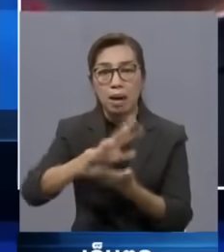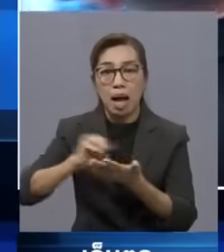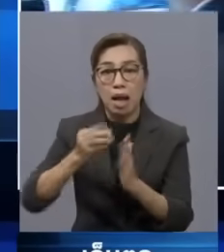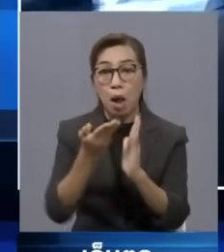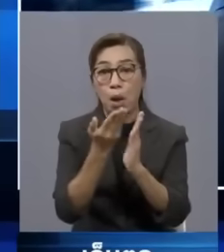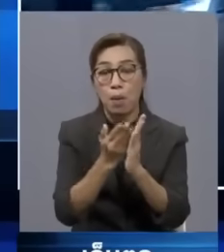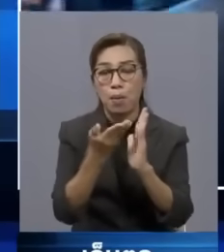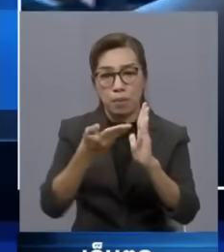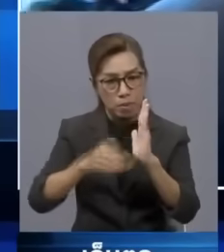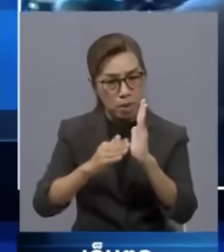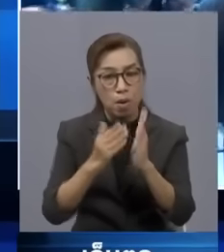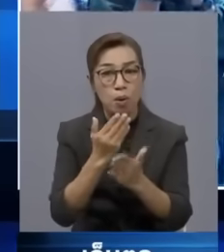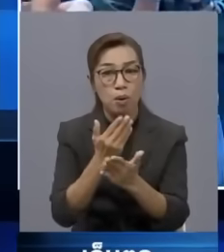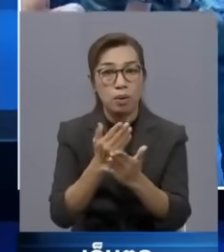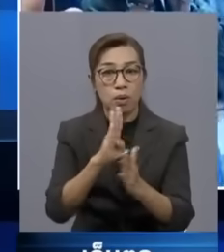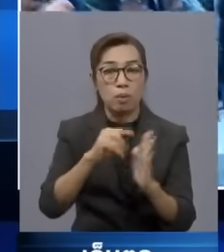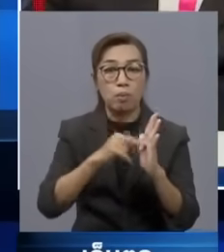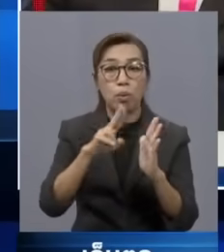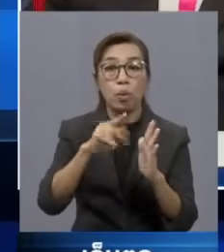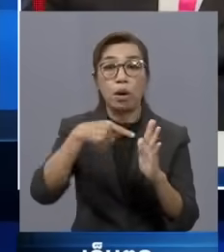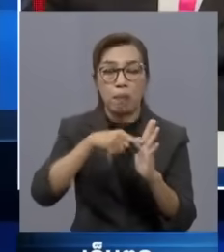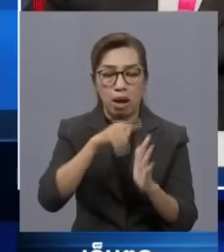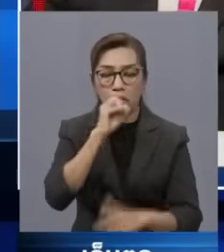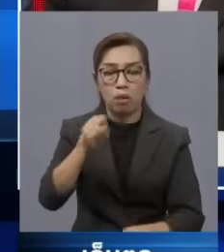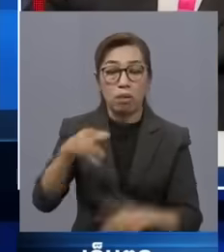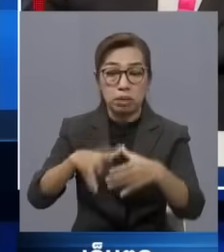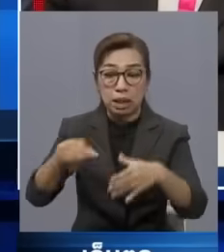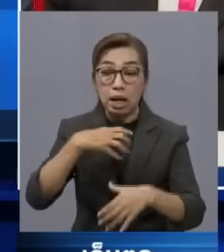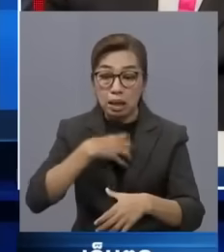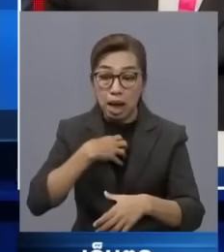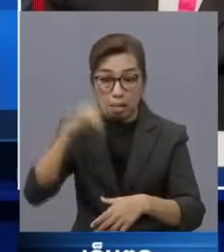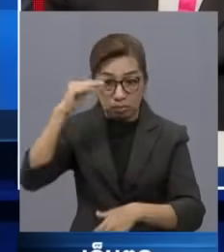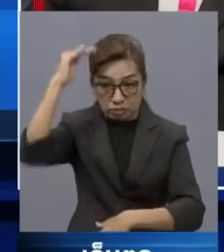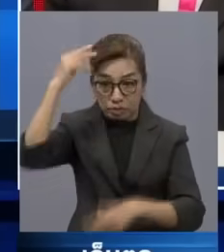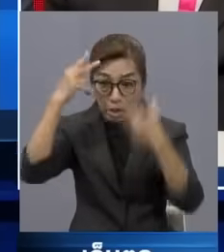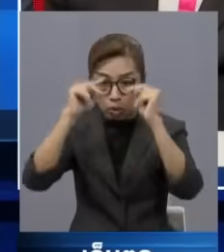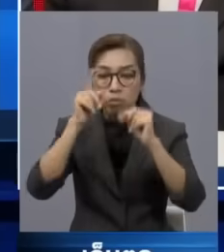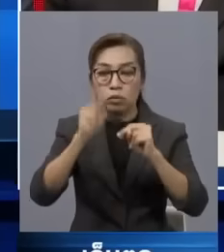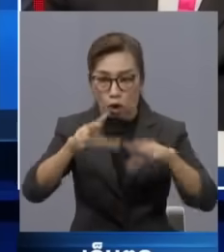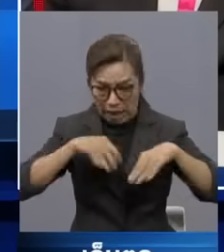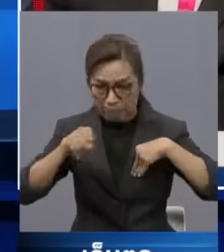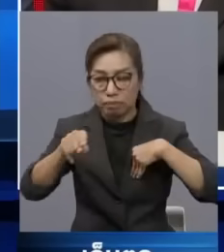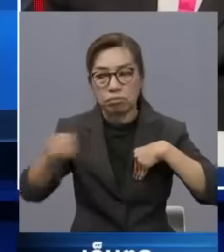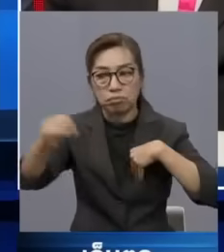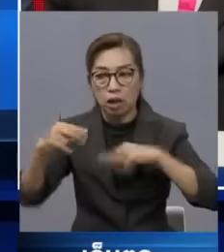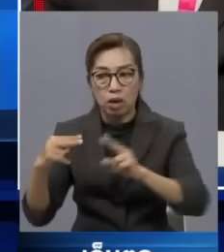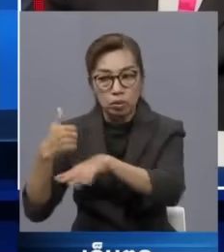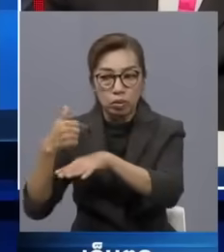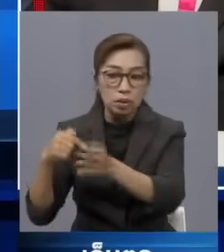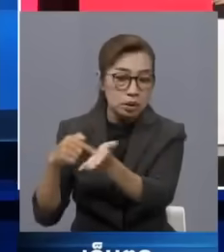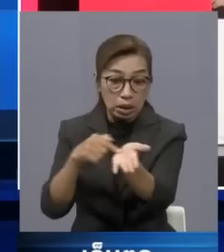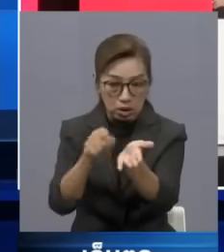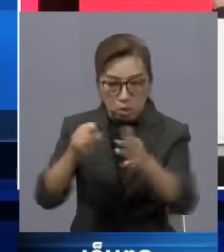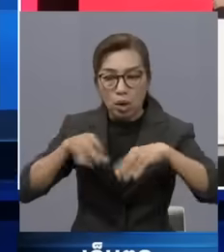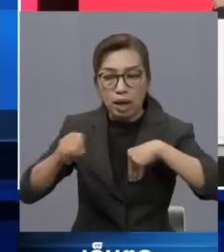ฟังว่าเหมือนตอนนี้เพื่อไทยก็ต้องยอมทุกอย่างถ้าอยากให้คนของตัวเองเป็นนายกแล้วถ้าอยากให้นายใหญ่กลับบ้านให้ได้นะการ